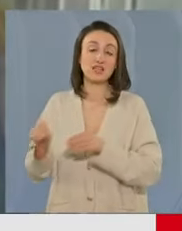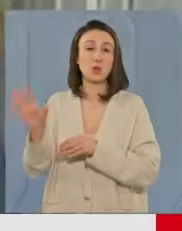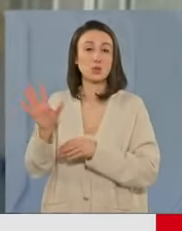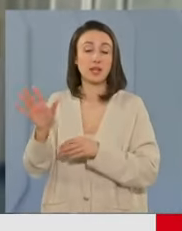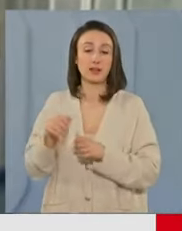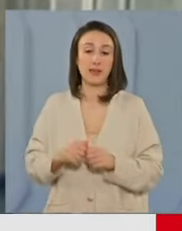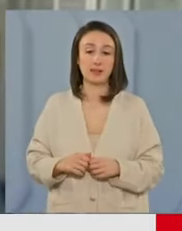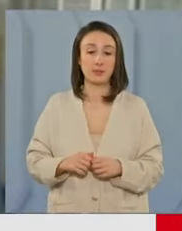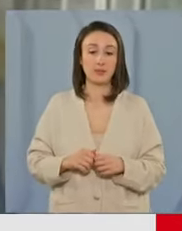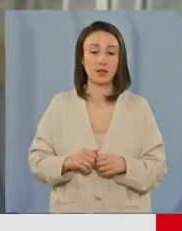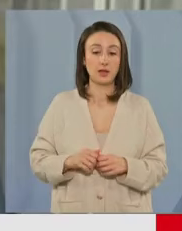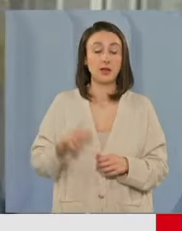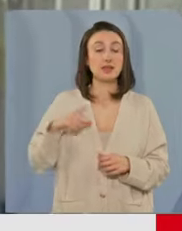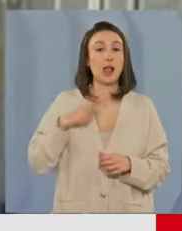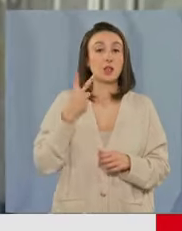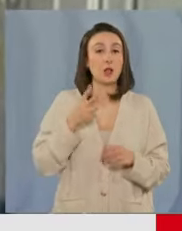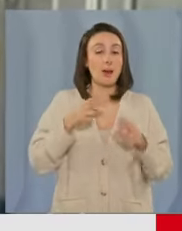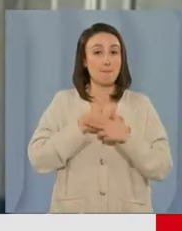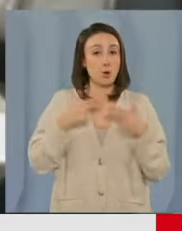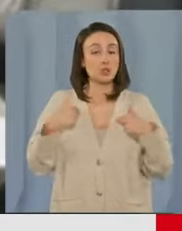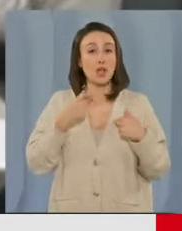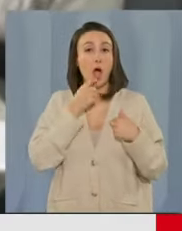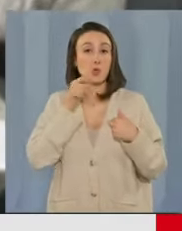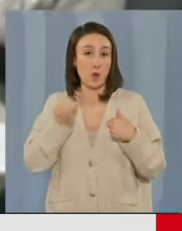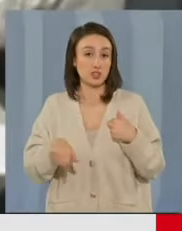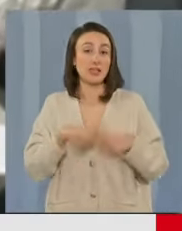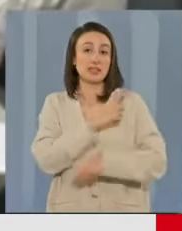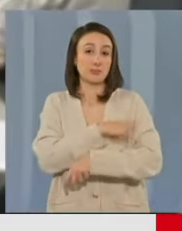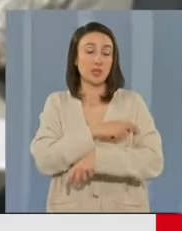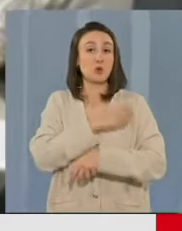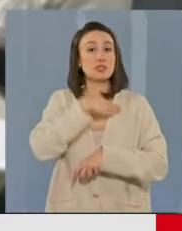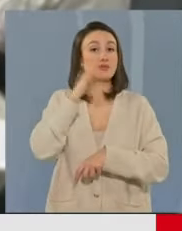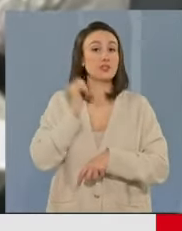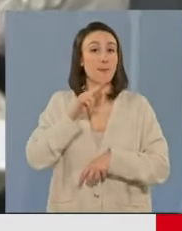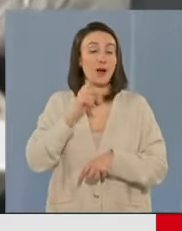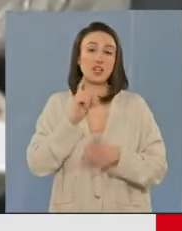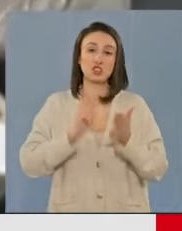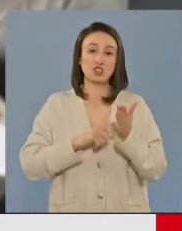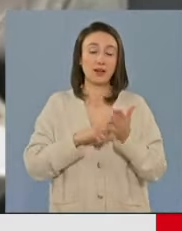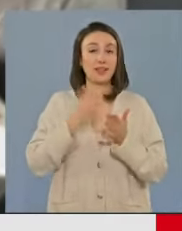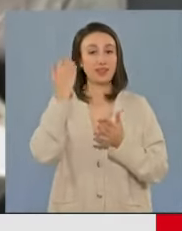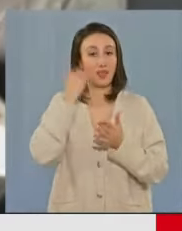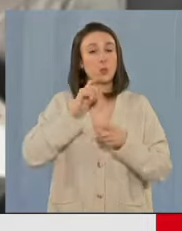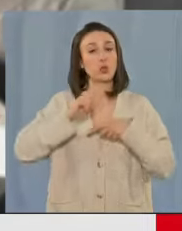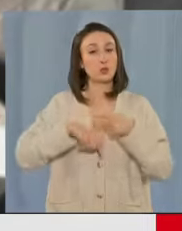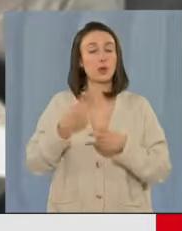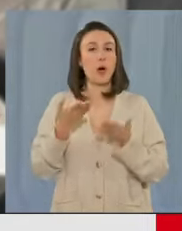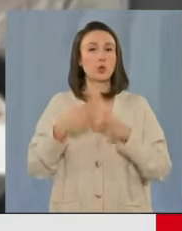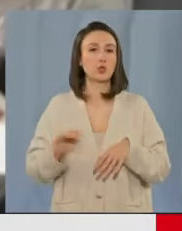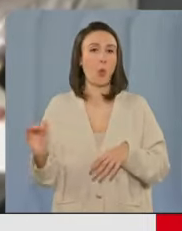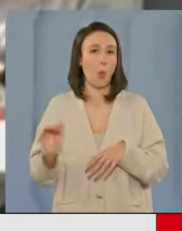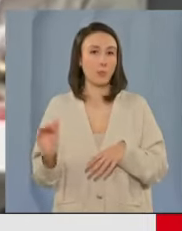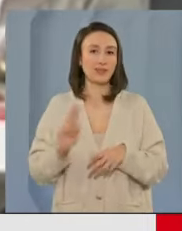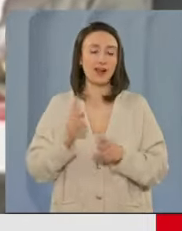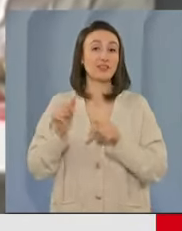străinătate este cel de al doilea proces din acest an în care spitalului Sfânta Maria i se solicită daune în urma decesului unui copil tratat